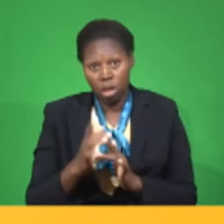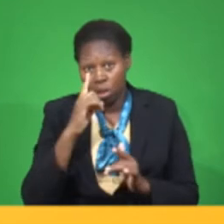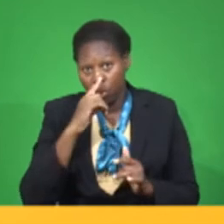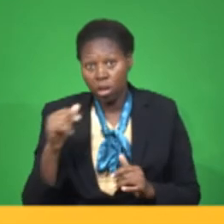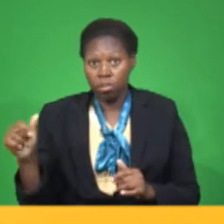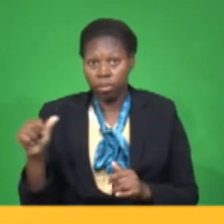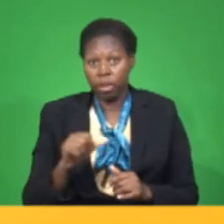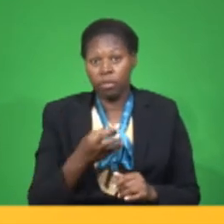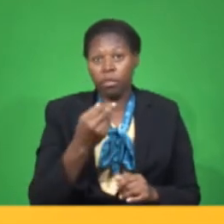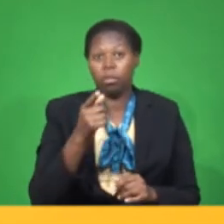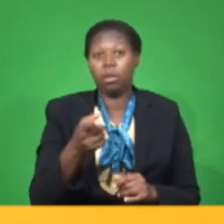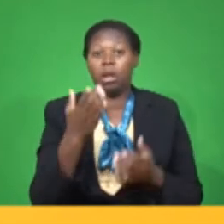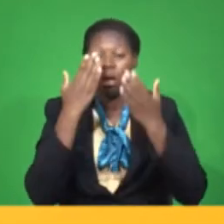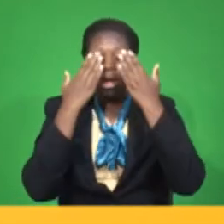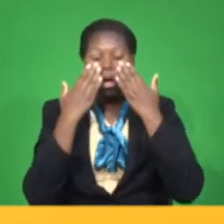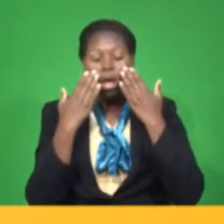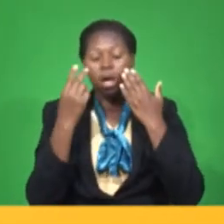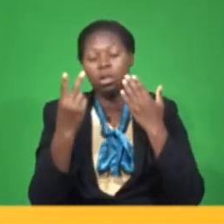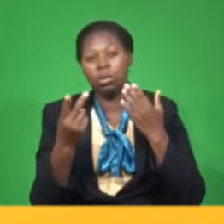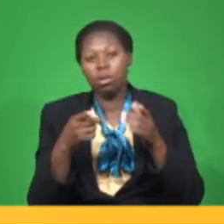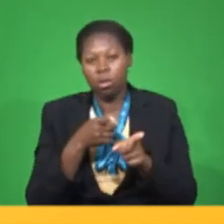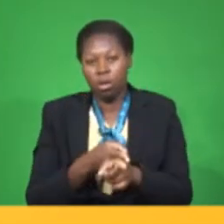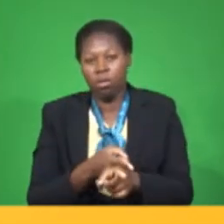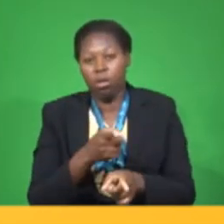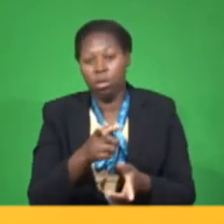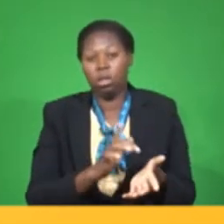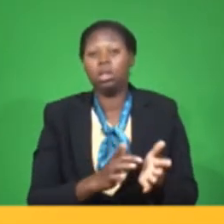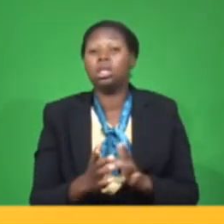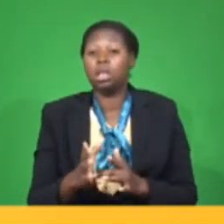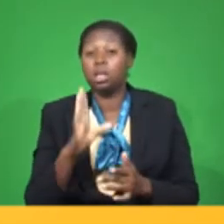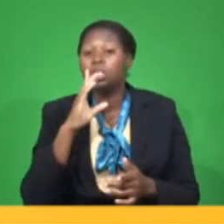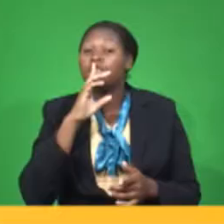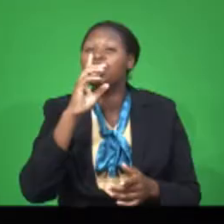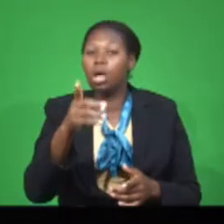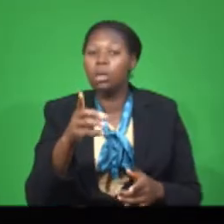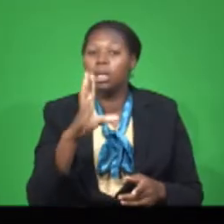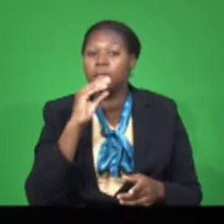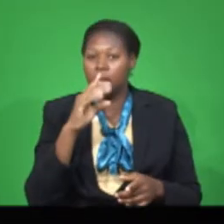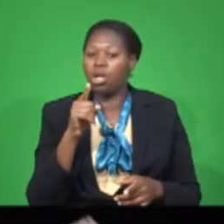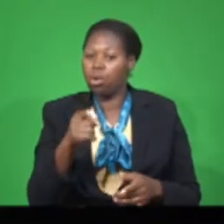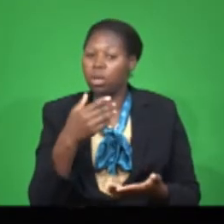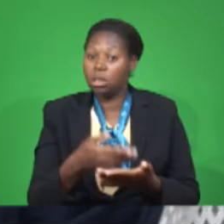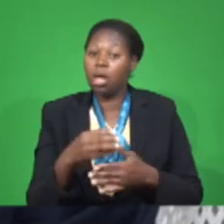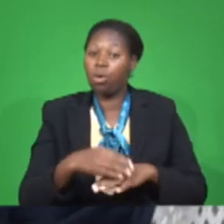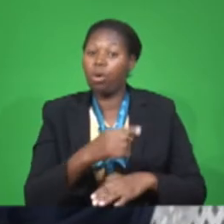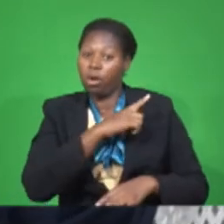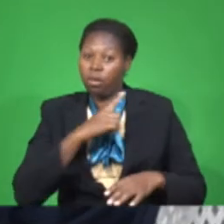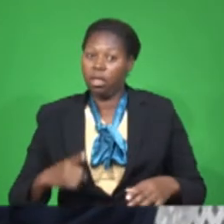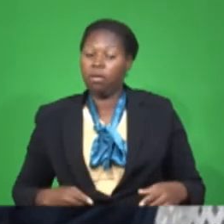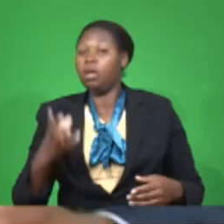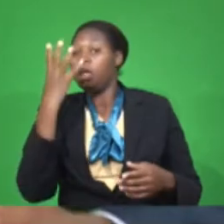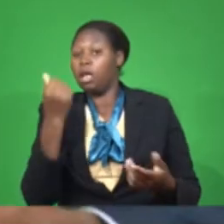vakamuteera akadanidzira achiti, mwanakomana wa David, tinzwirei ungoni. Ndezvati